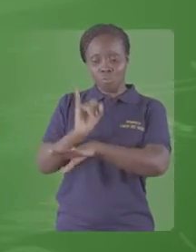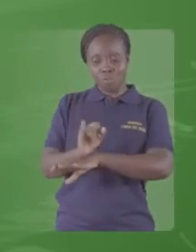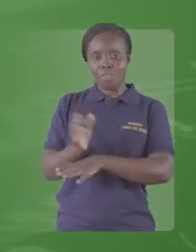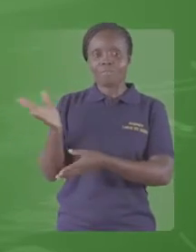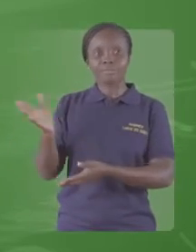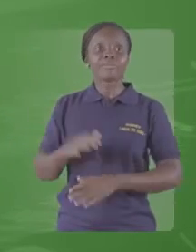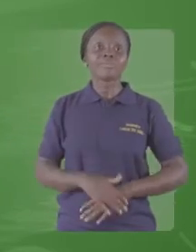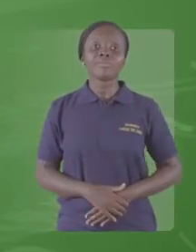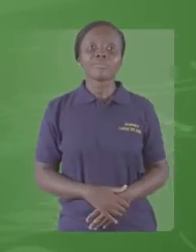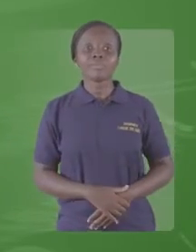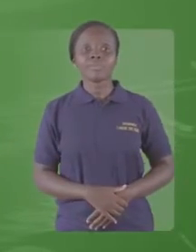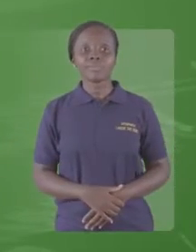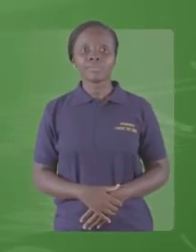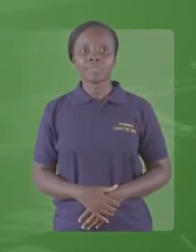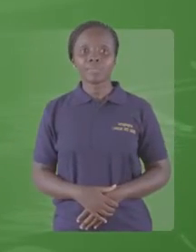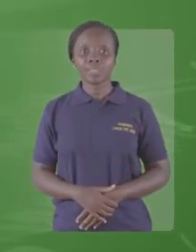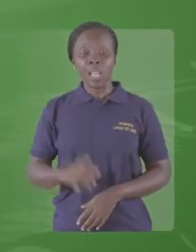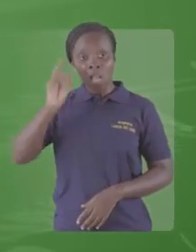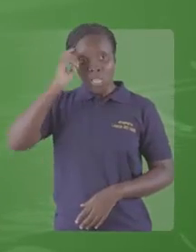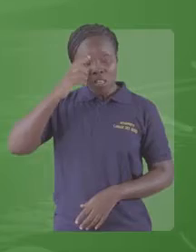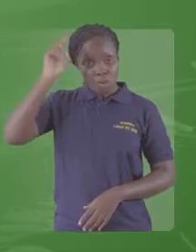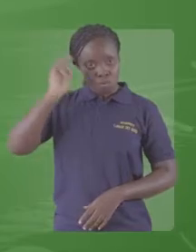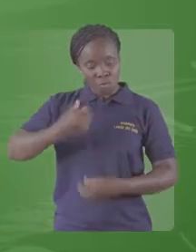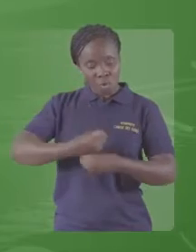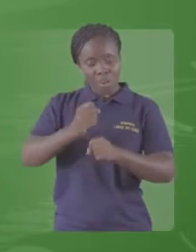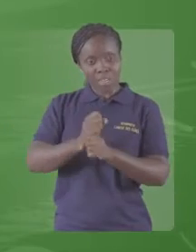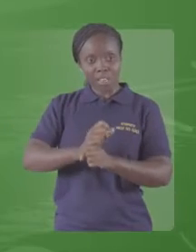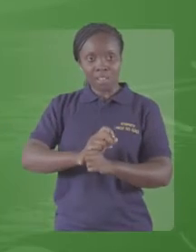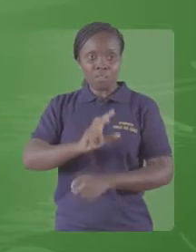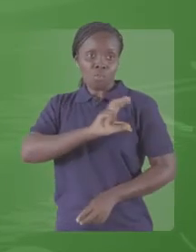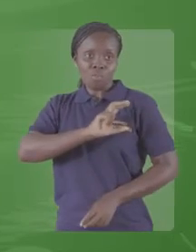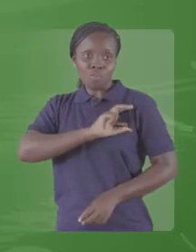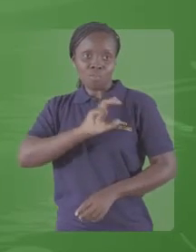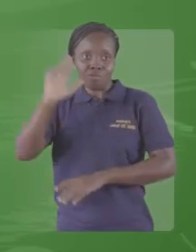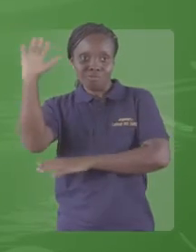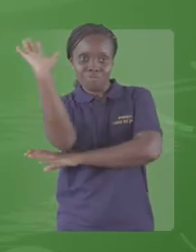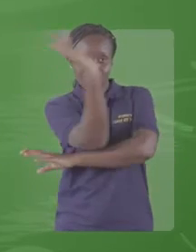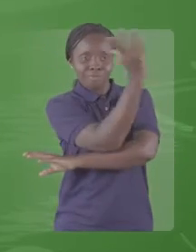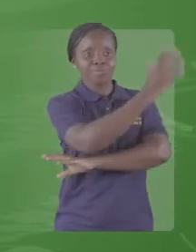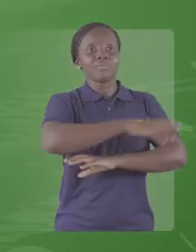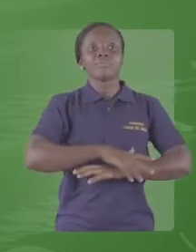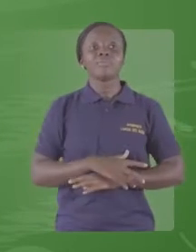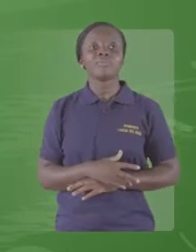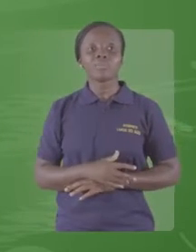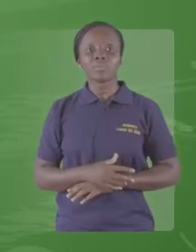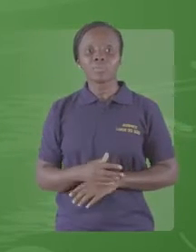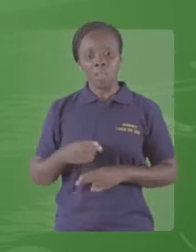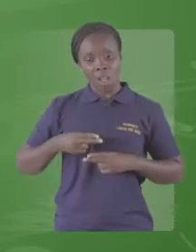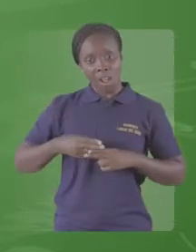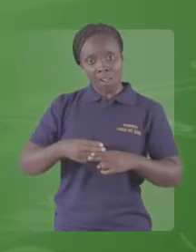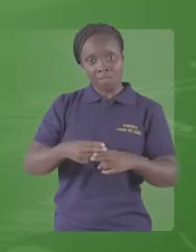L'État va aussi créer une police forestière que l'on